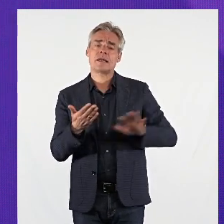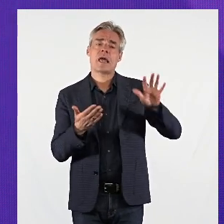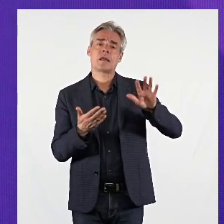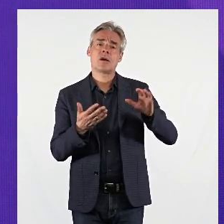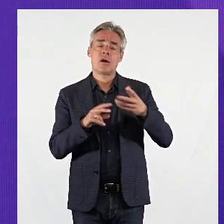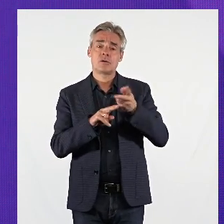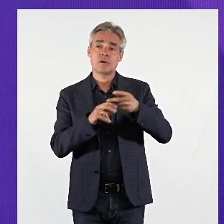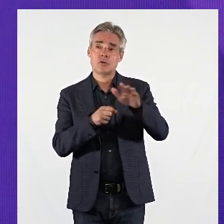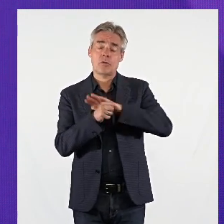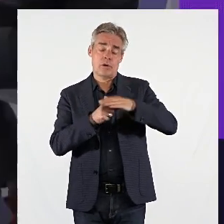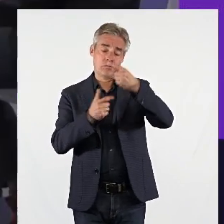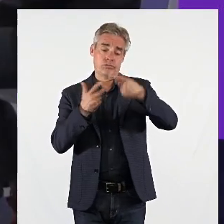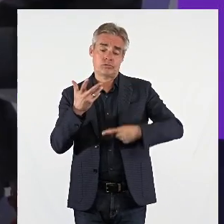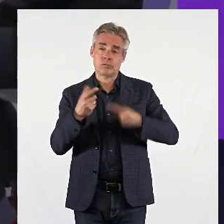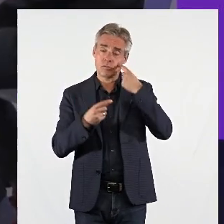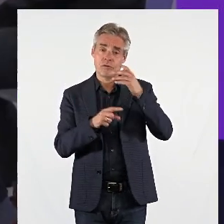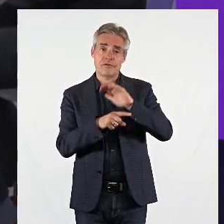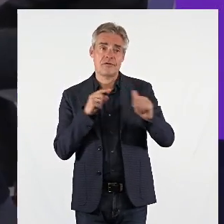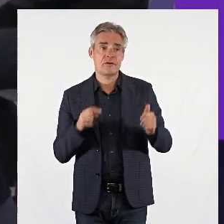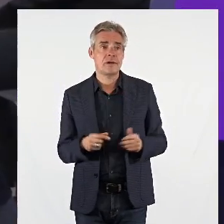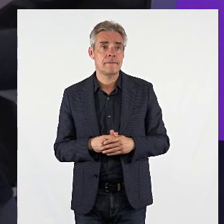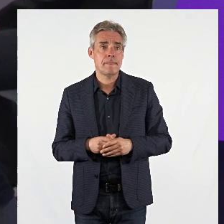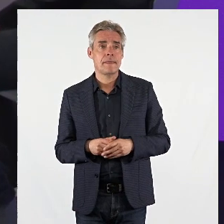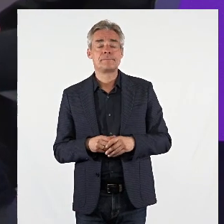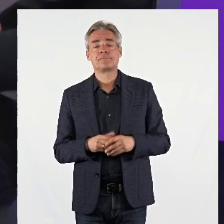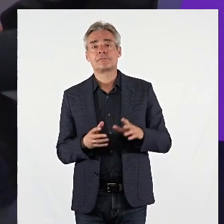faire un plan personnalisé